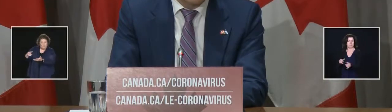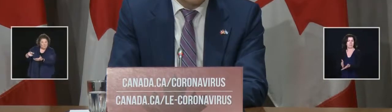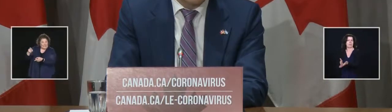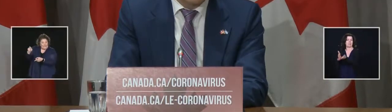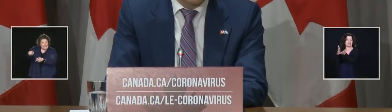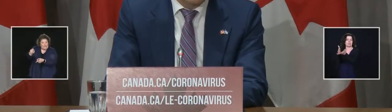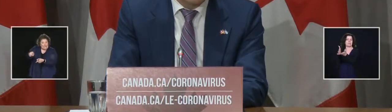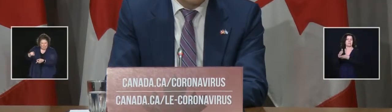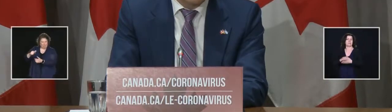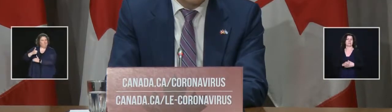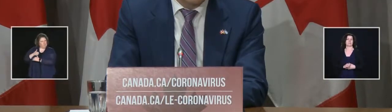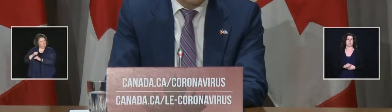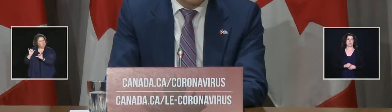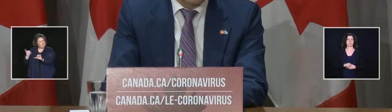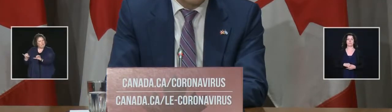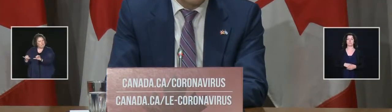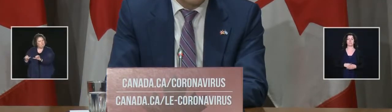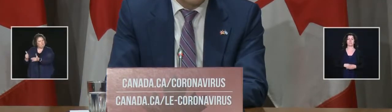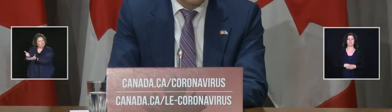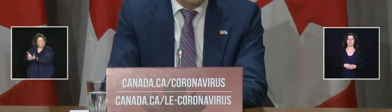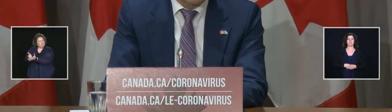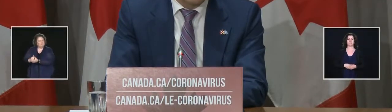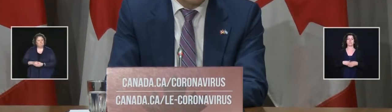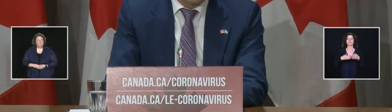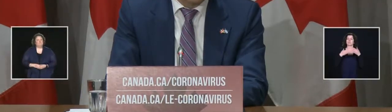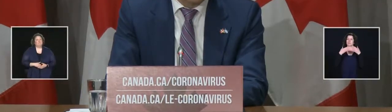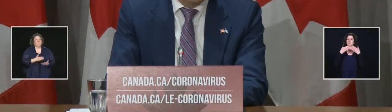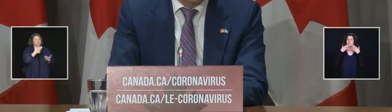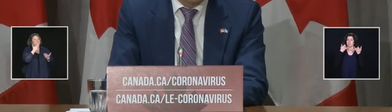Merci, M. le ministre. On va prendre les questions dans la salle. On a turn to the room.